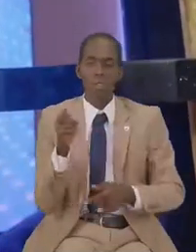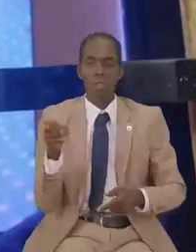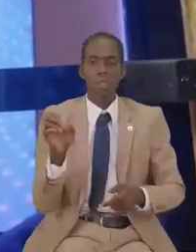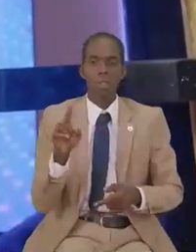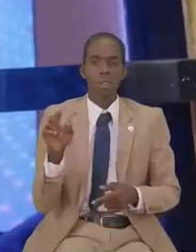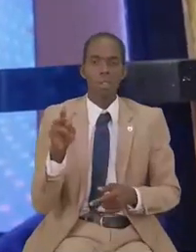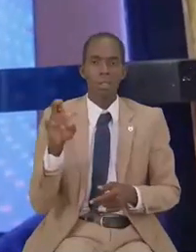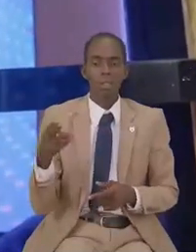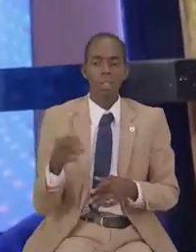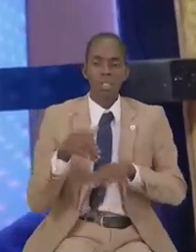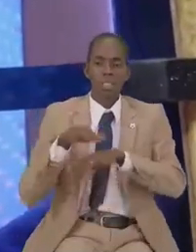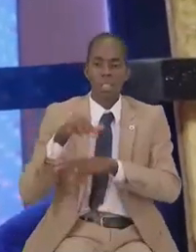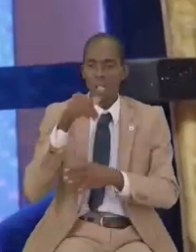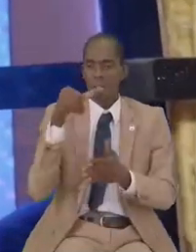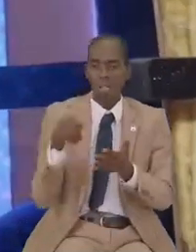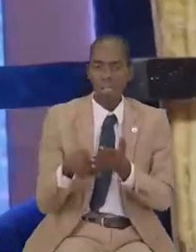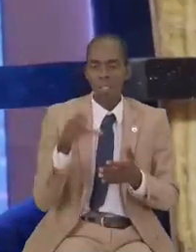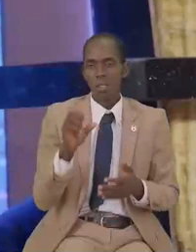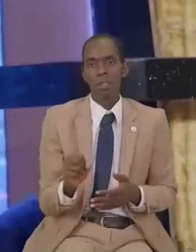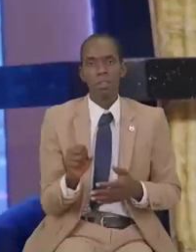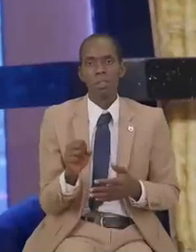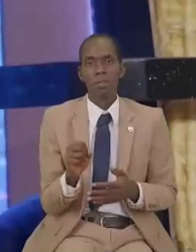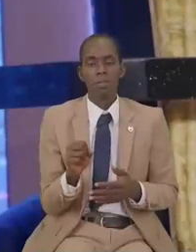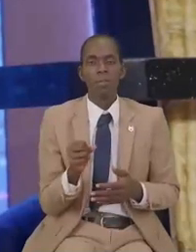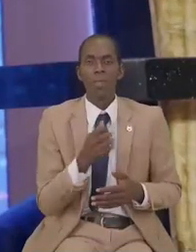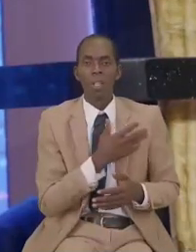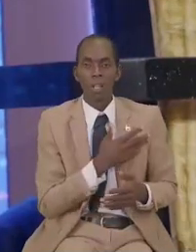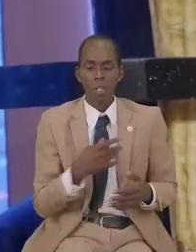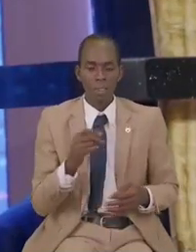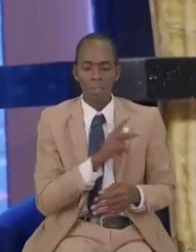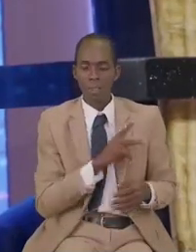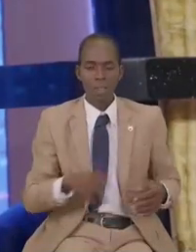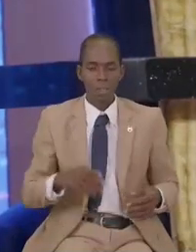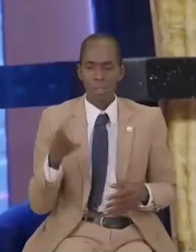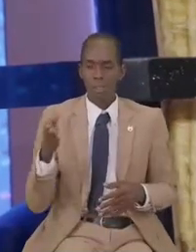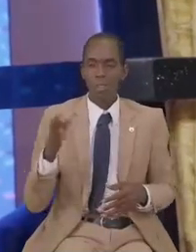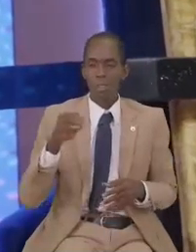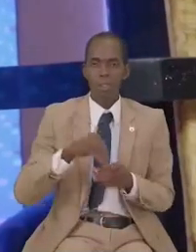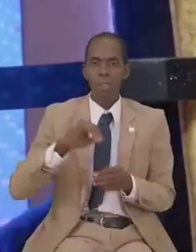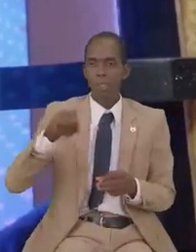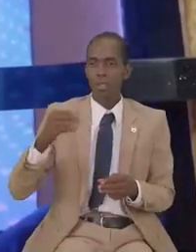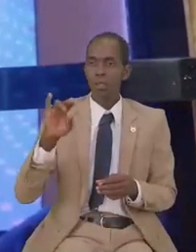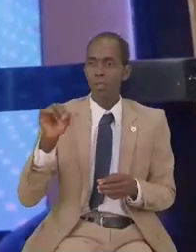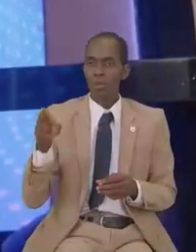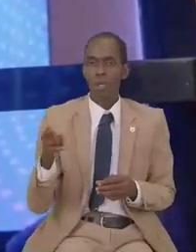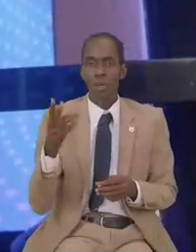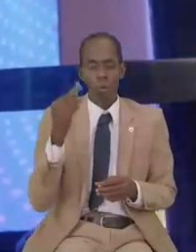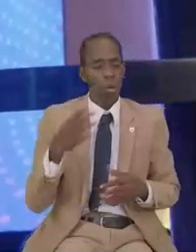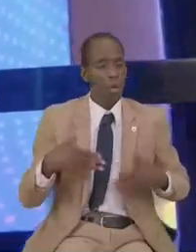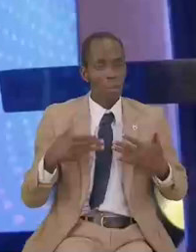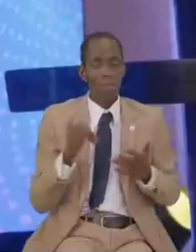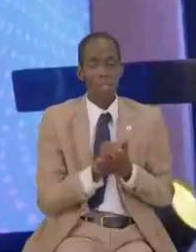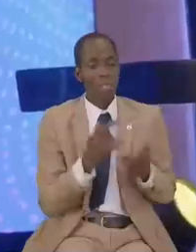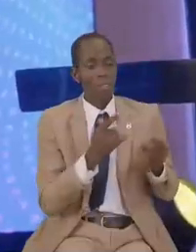une délégation, des émissaires vers lui. Et il était très heureux que l'incroyant, le pécheur,